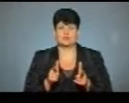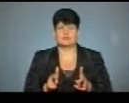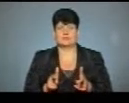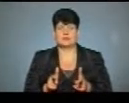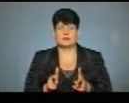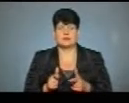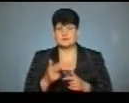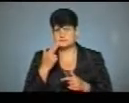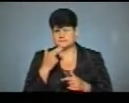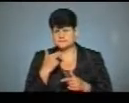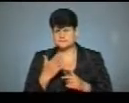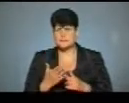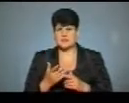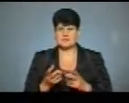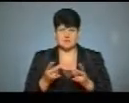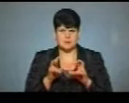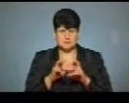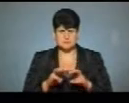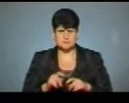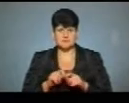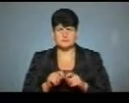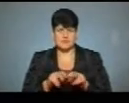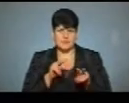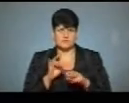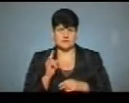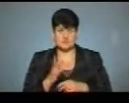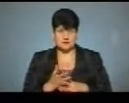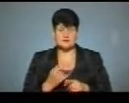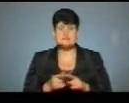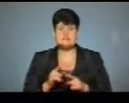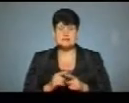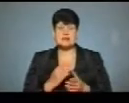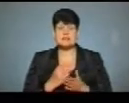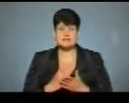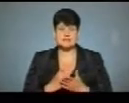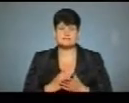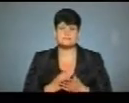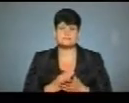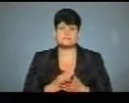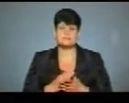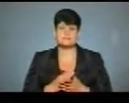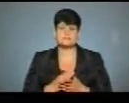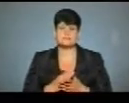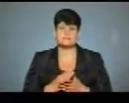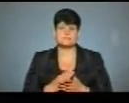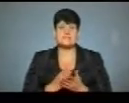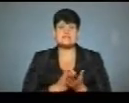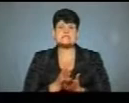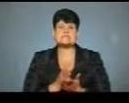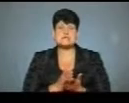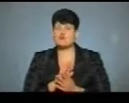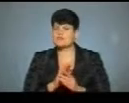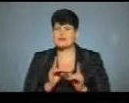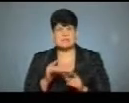періоді, який потребує додаткового дослідження і нагляду за дитиною. Це є, скажімо так, заслуга не